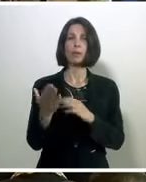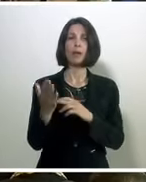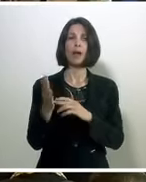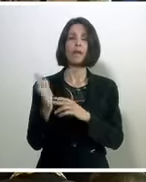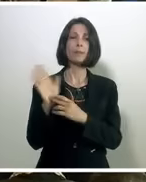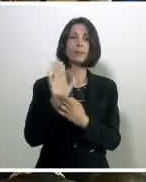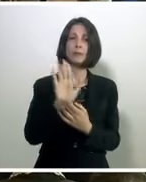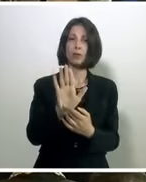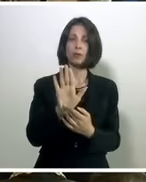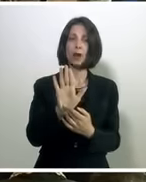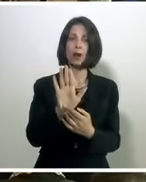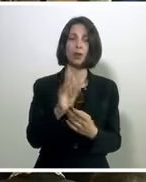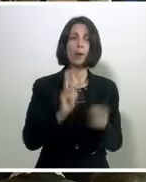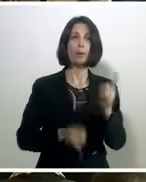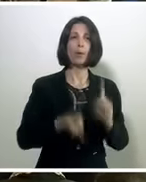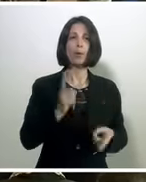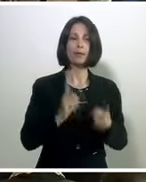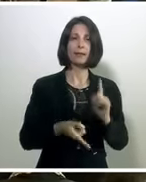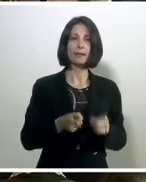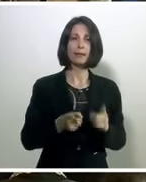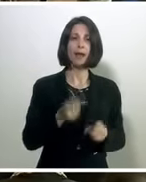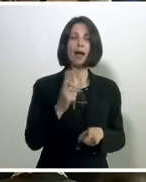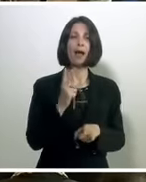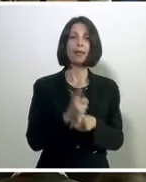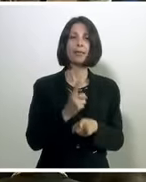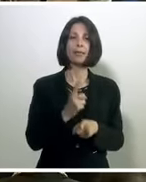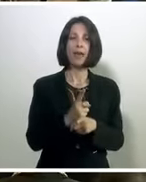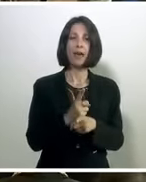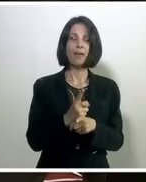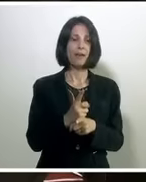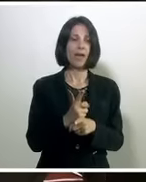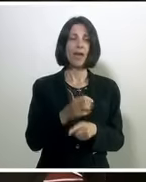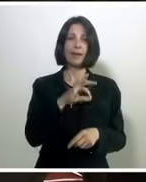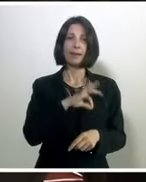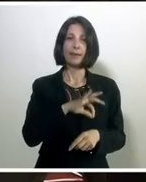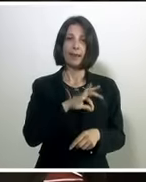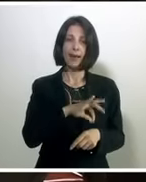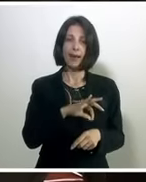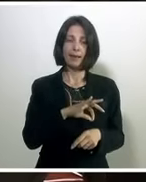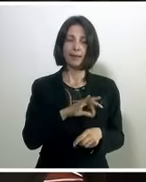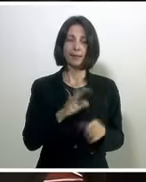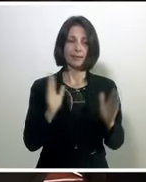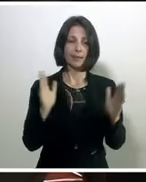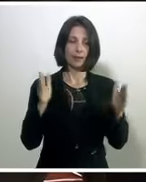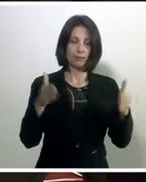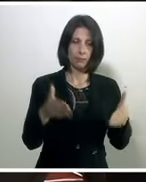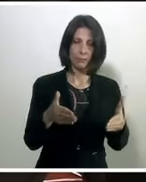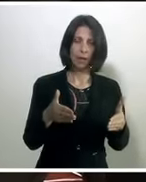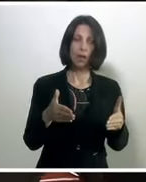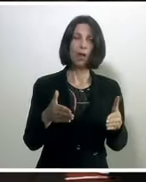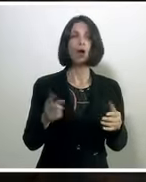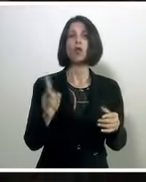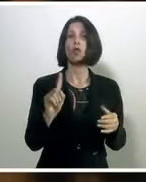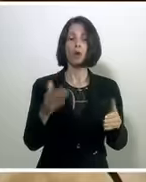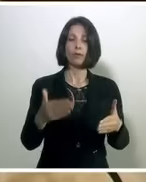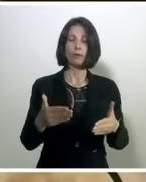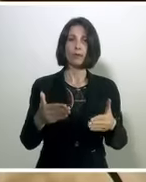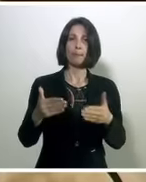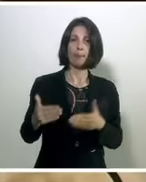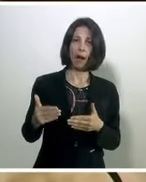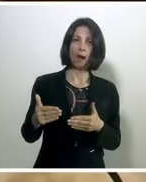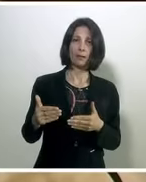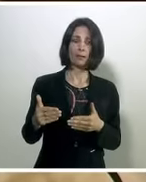si disperde Nella logica dei piccoli e Modesti interessi di parte quando Sa interpretare il mondo in cui vive